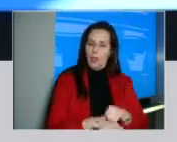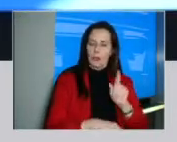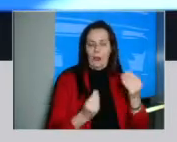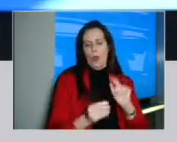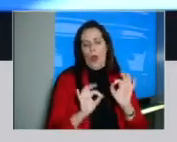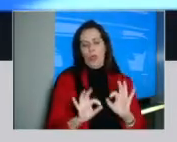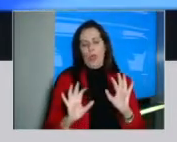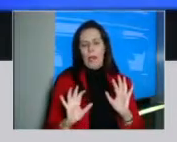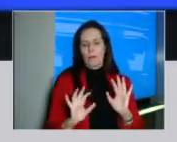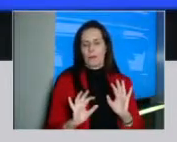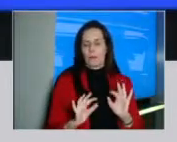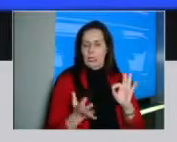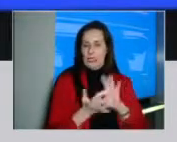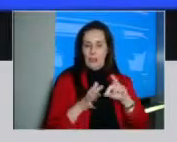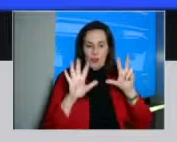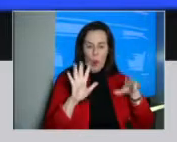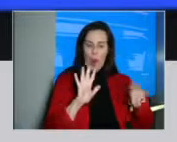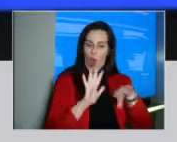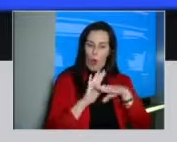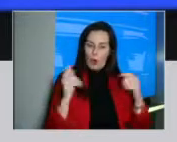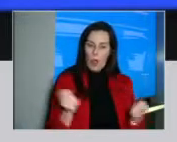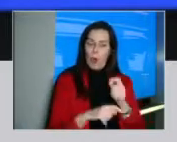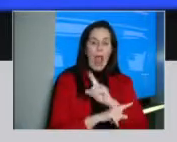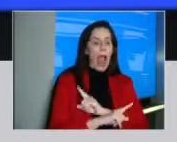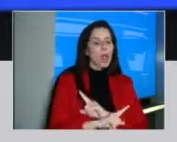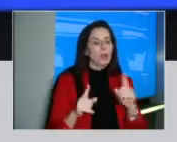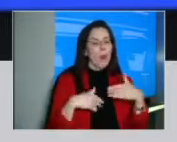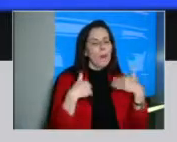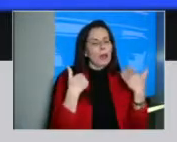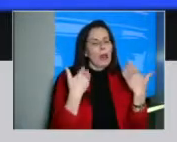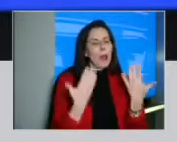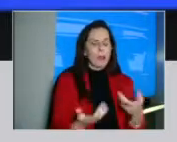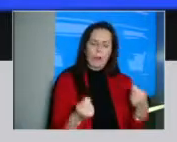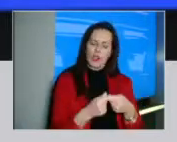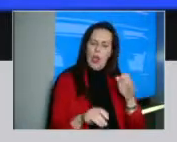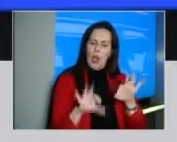הוגנים. סעיף 8 לחוק דרכי תעמולה אוסר על מתן מתנות בקשר